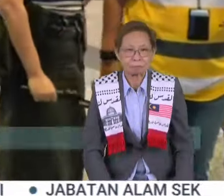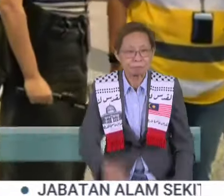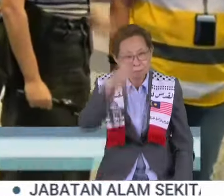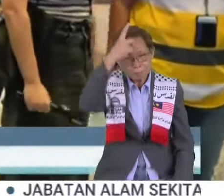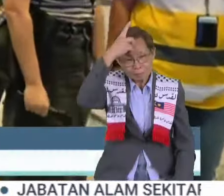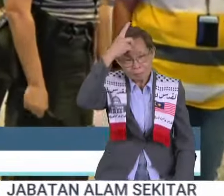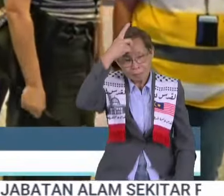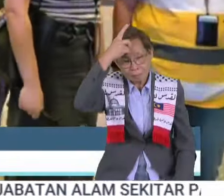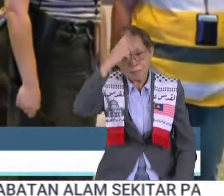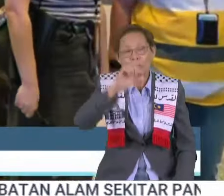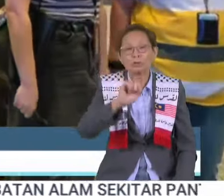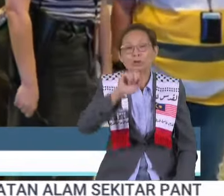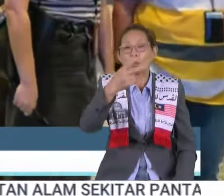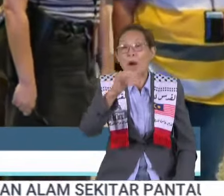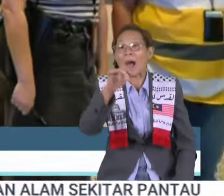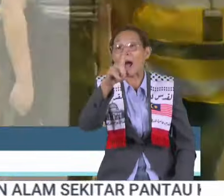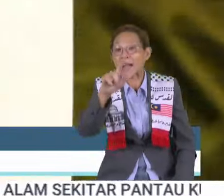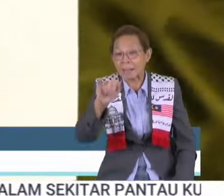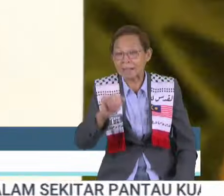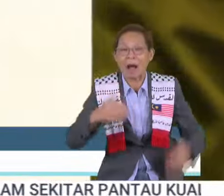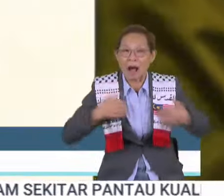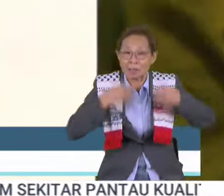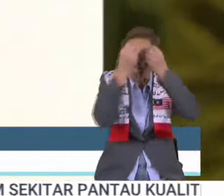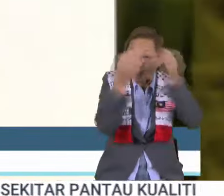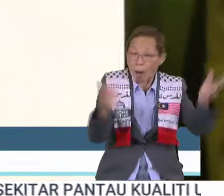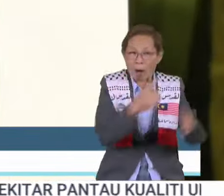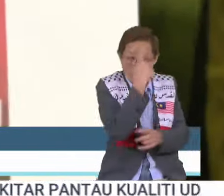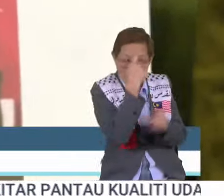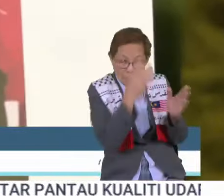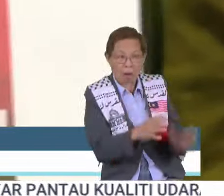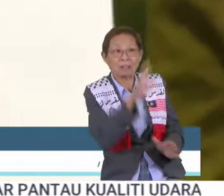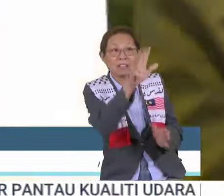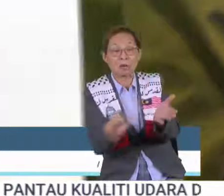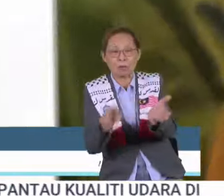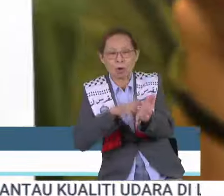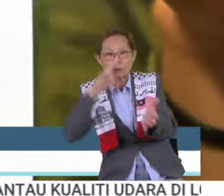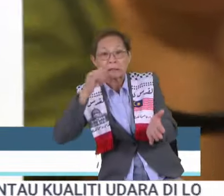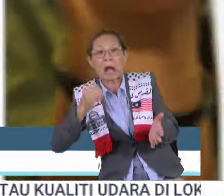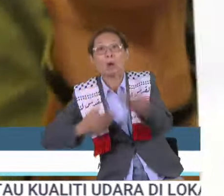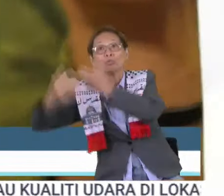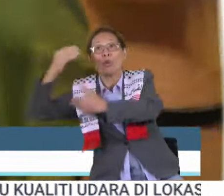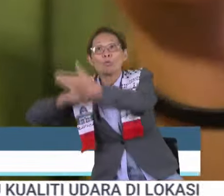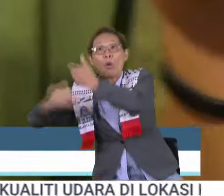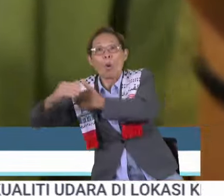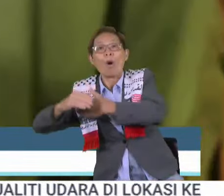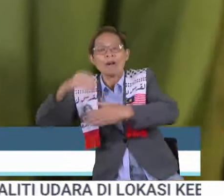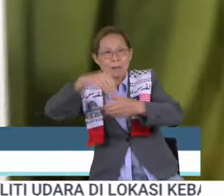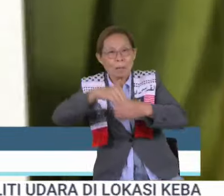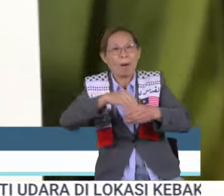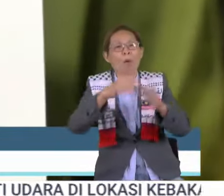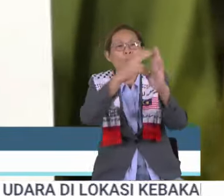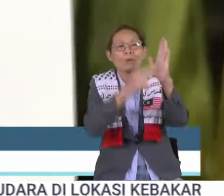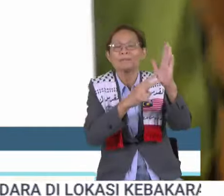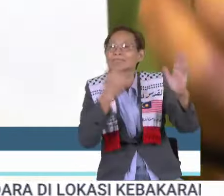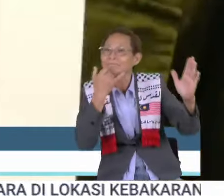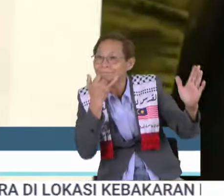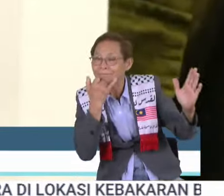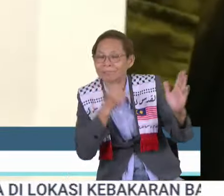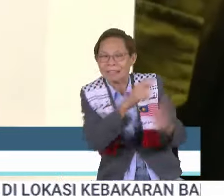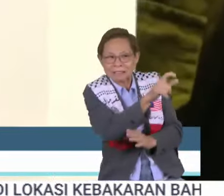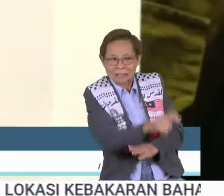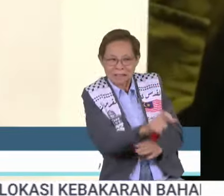Datuk Seri Muhammad Shuhaili turut mendedahkan suspek mempunyai tiga rekod kes jenayah lampau di bawah kanun keseksaan.